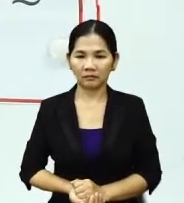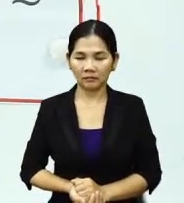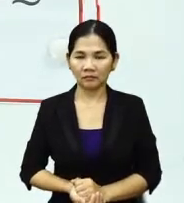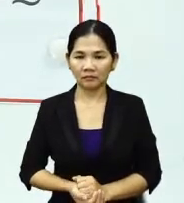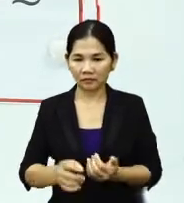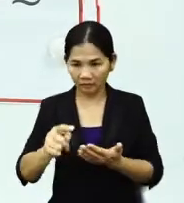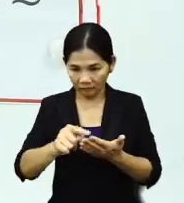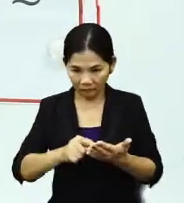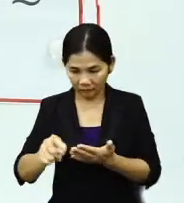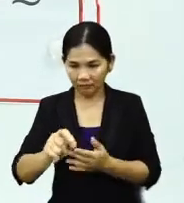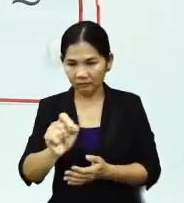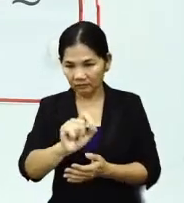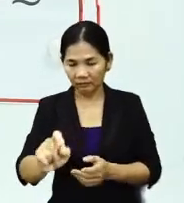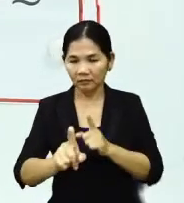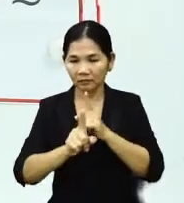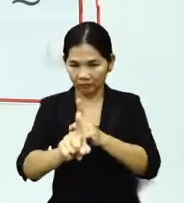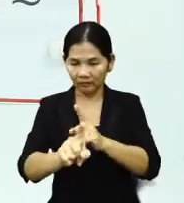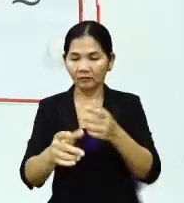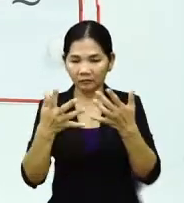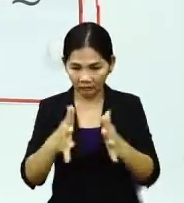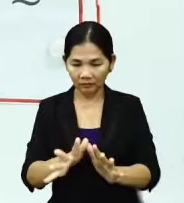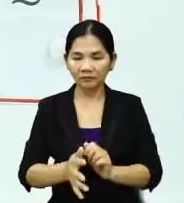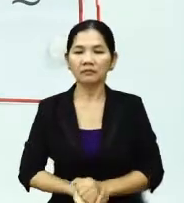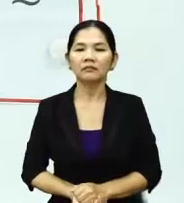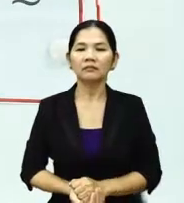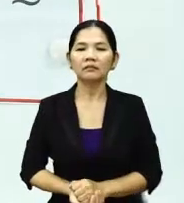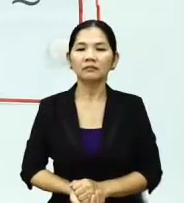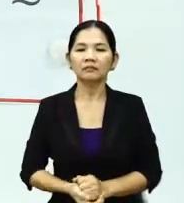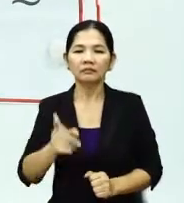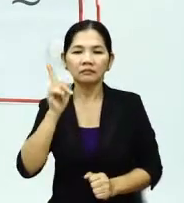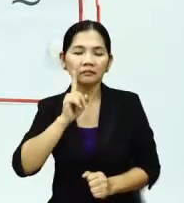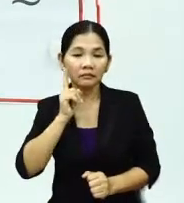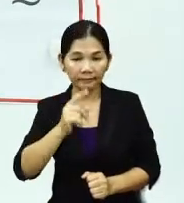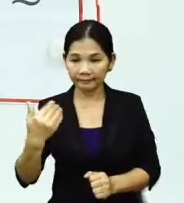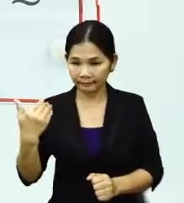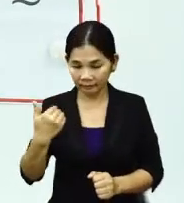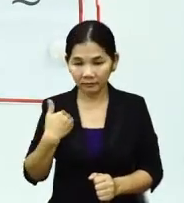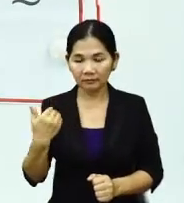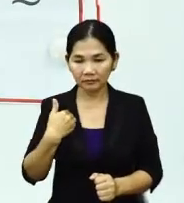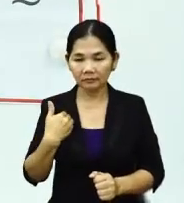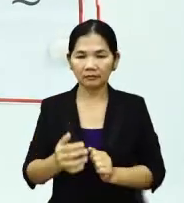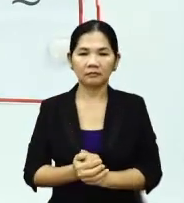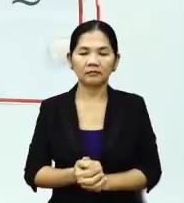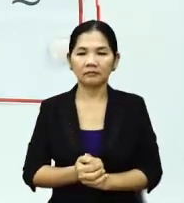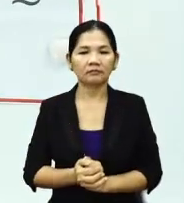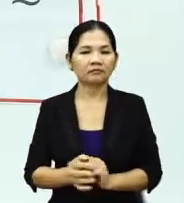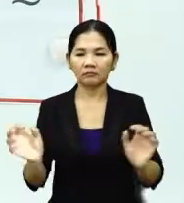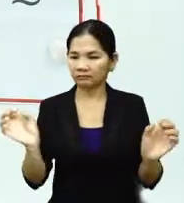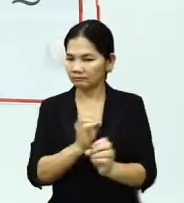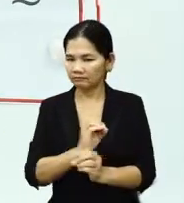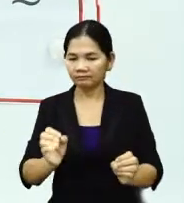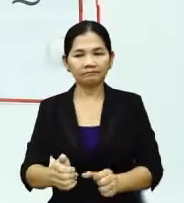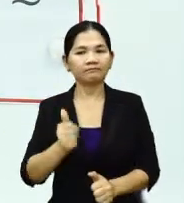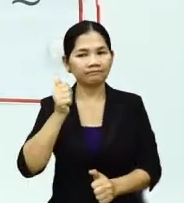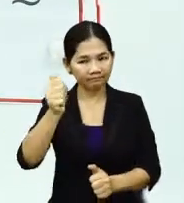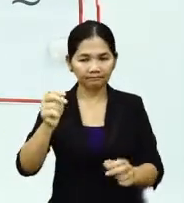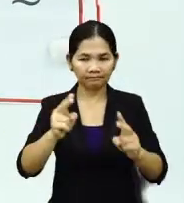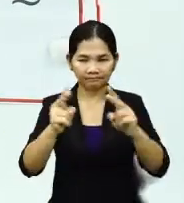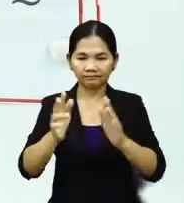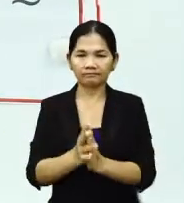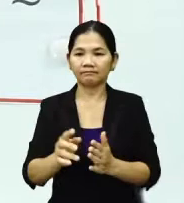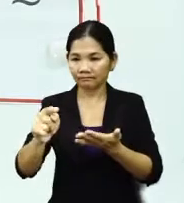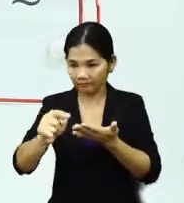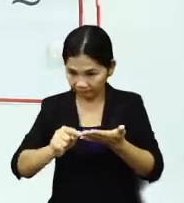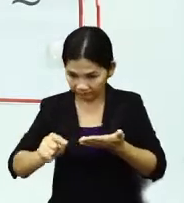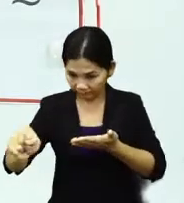nái từ lời ca sạch sẽ tạm an được bao nhiêu rồi rồi hai chén con miên cầm hoa cho con đại tới con chà person bà con miên tới là on na con cú nhà kri